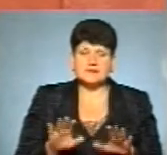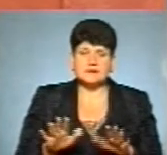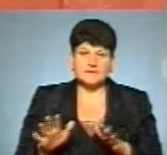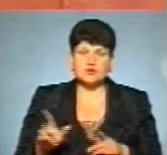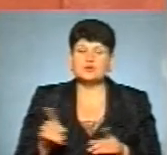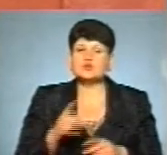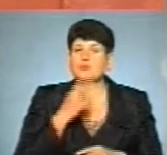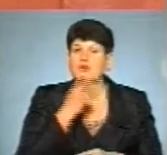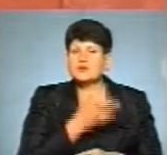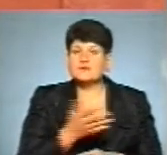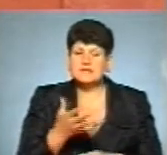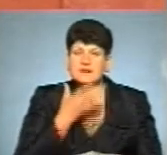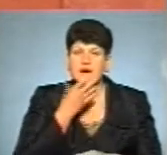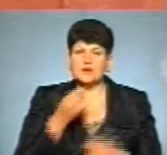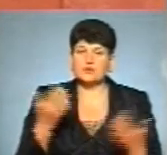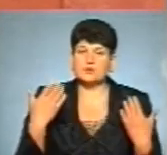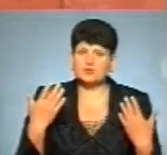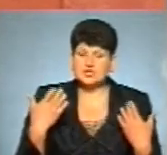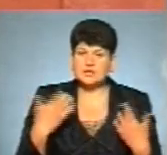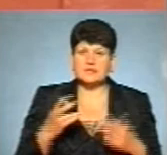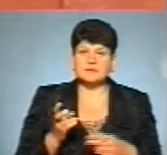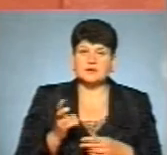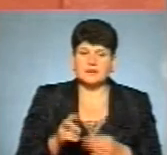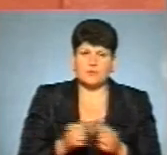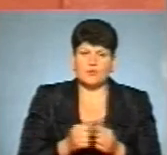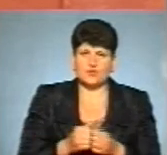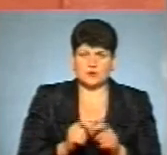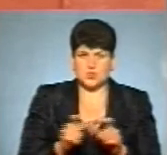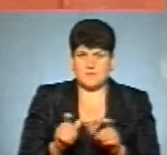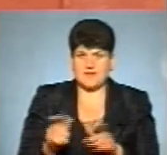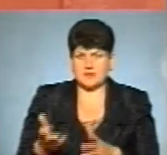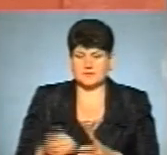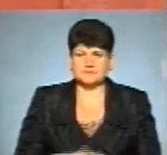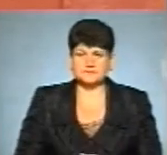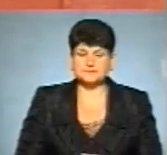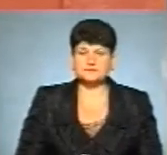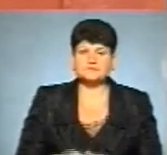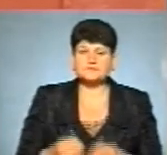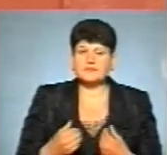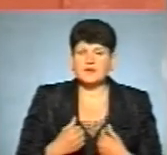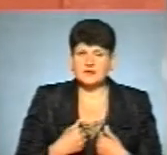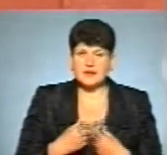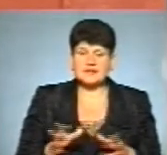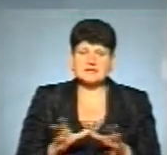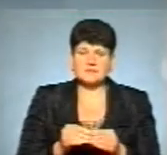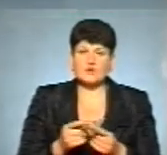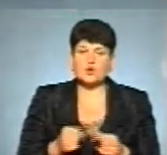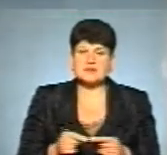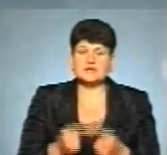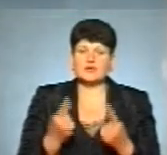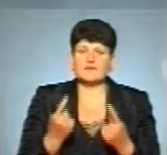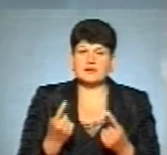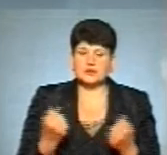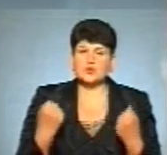щось подивитися, десь гарно відпочити і відвідати поруч якісь об'єкти. Ну, я як співорганізатор великого